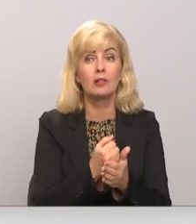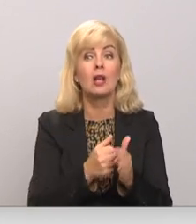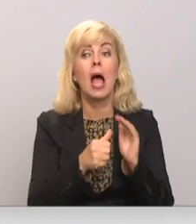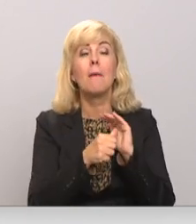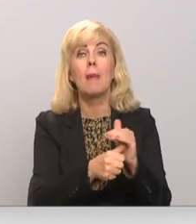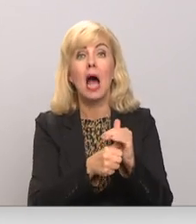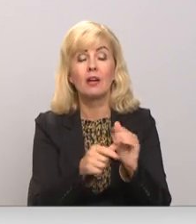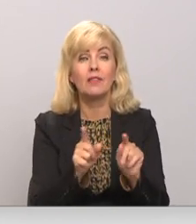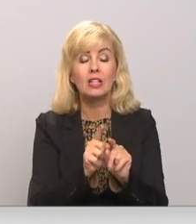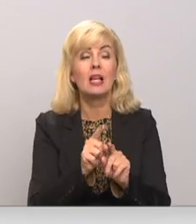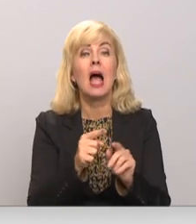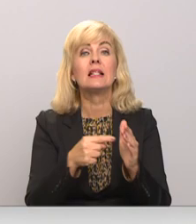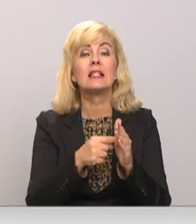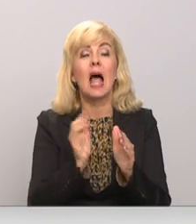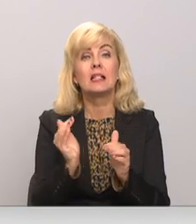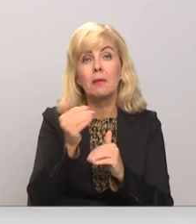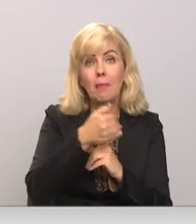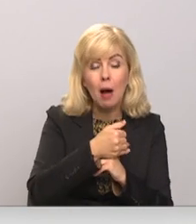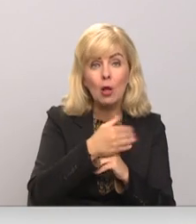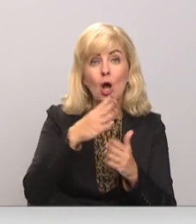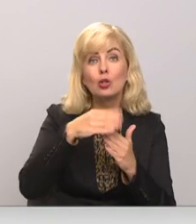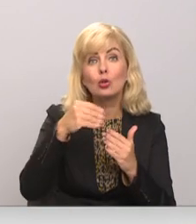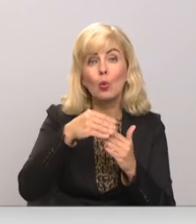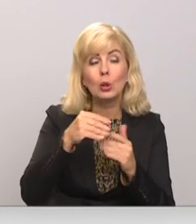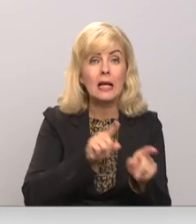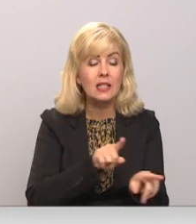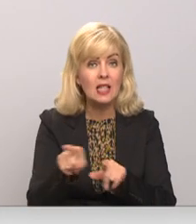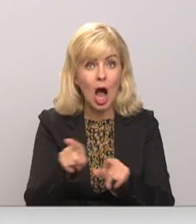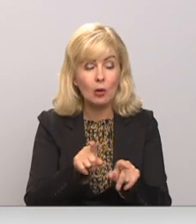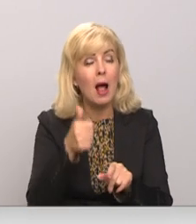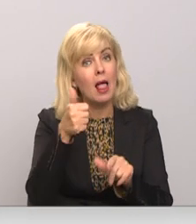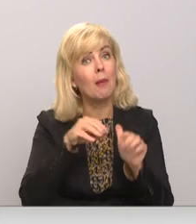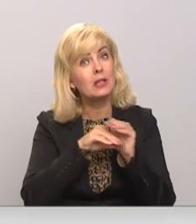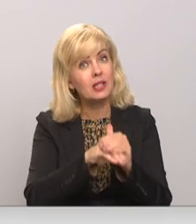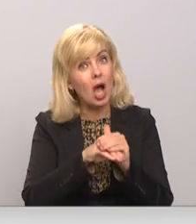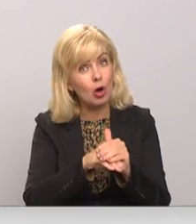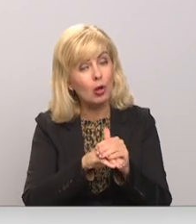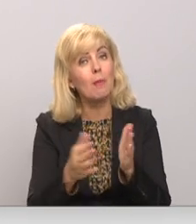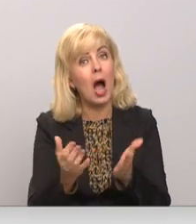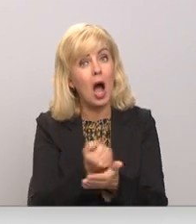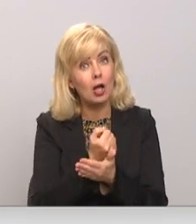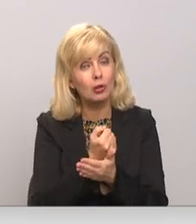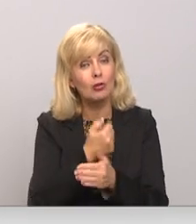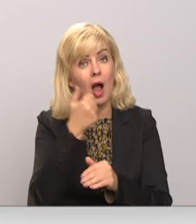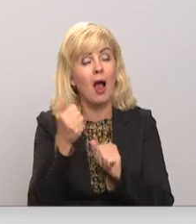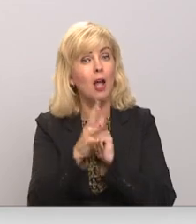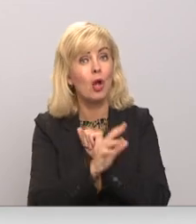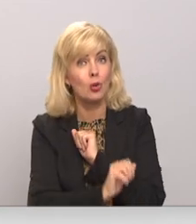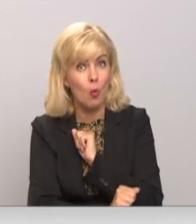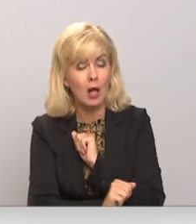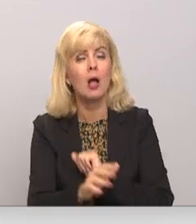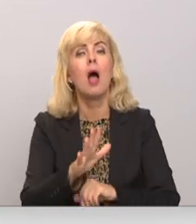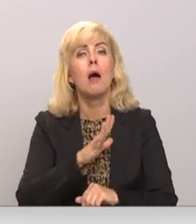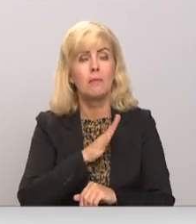baravīkas. Tāpat sēnes var būt paslēpušās zem sūnām un zariem. Labi saglabājušās tās var atrast pat gada nogalē. Ir